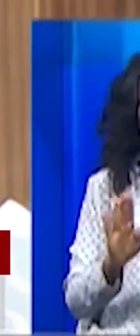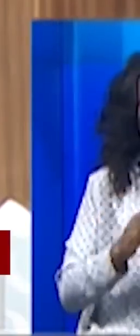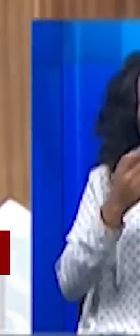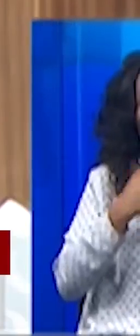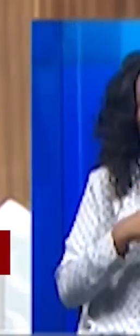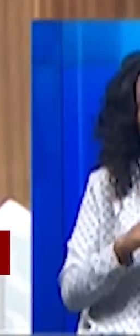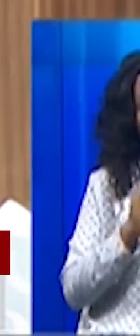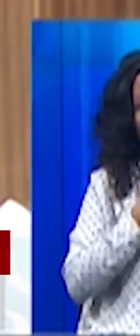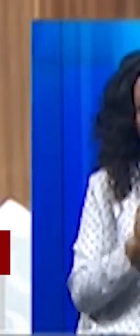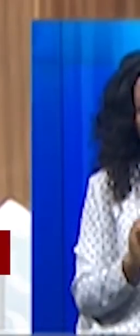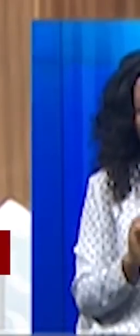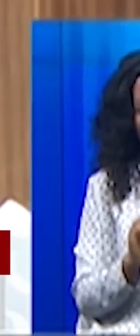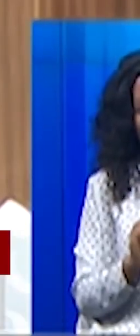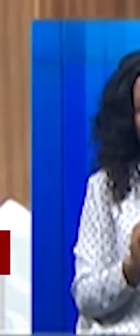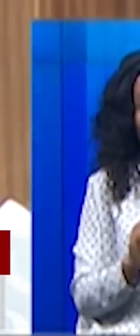ለማምጣት።